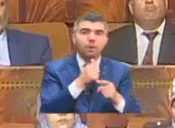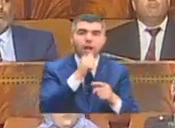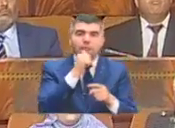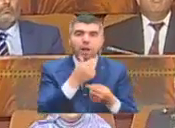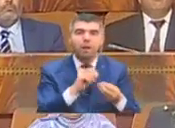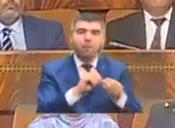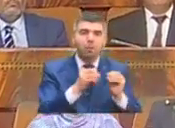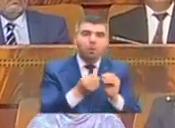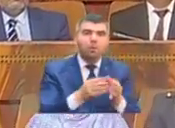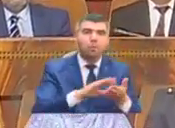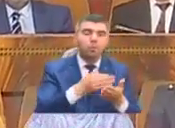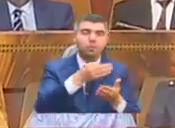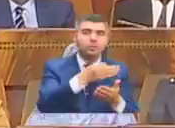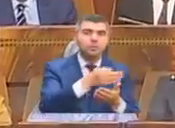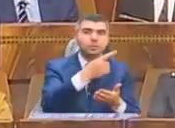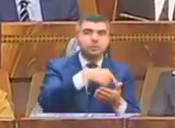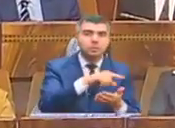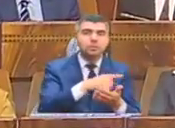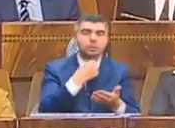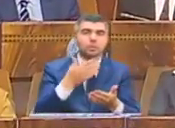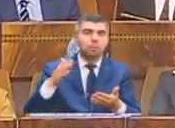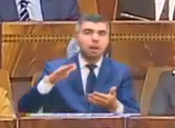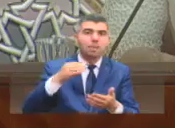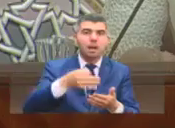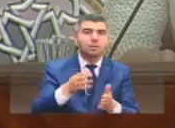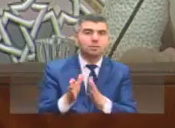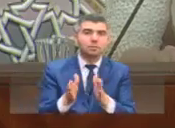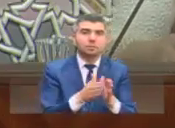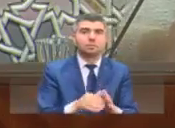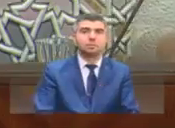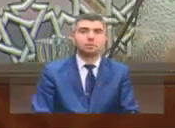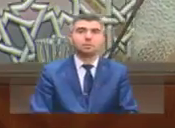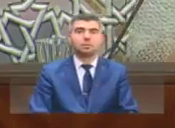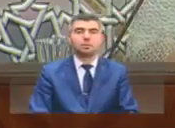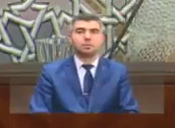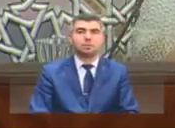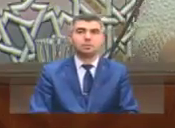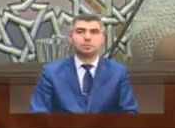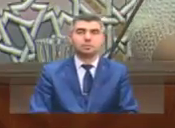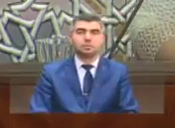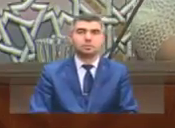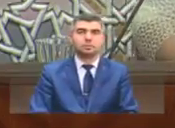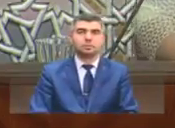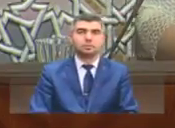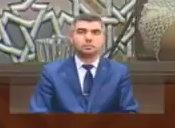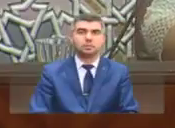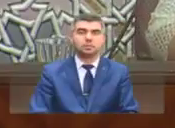للشرب بشيشاوة وإمنتانوت ومتوقع. وشكرا. شكرا السيد نائب. تفضلوا السيدة كاتبة الدولة.